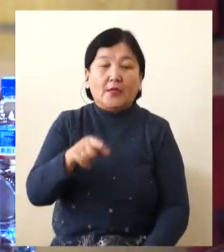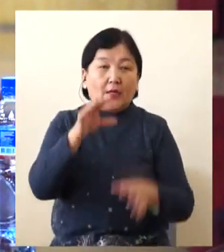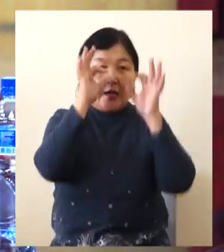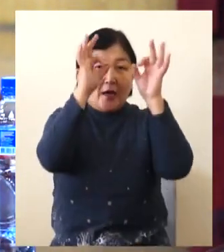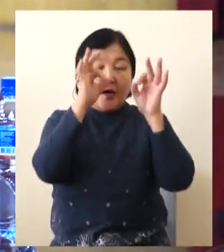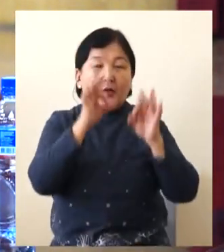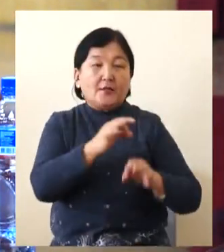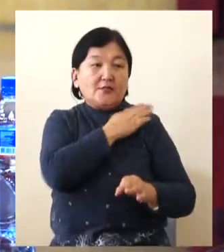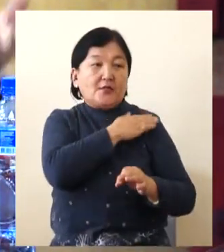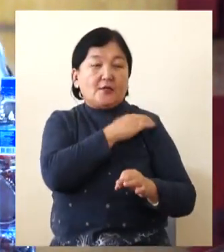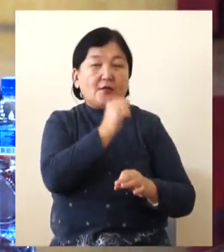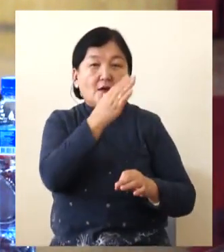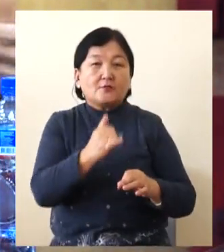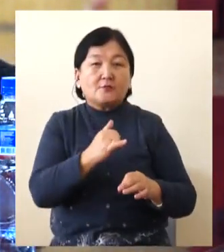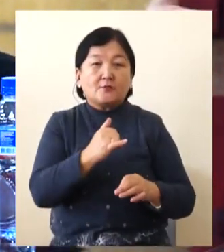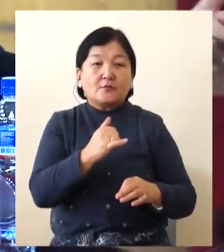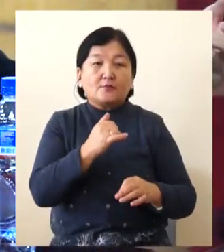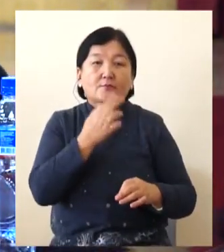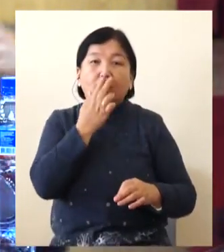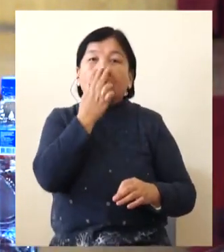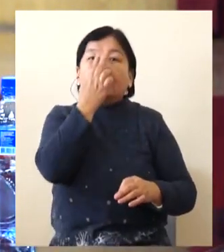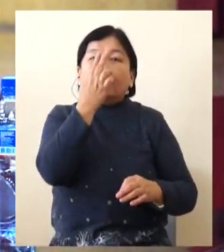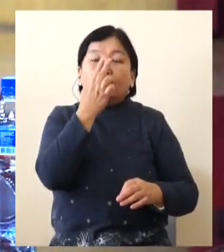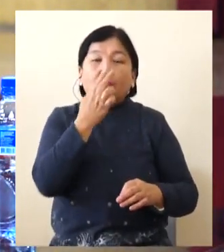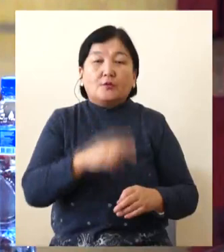Тэгээд гайхаад эс нэг гоон чинь маш үнэрт гэсэн гэж.